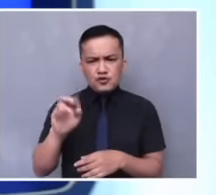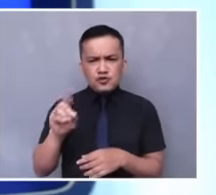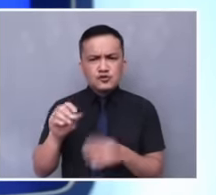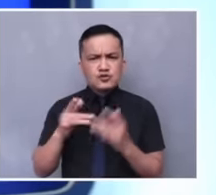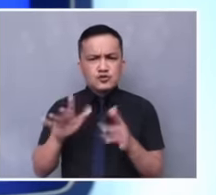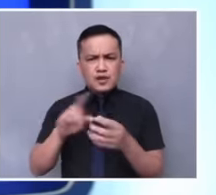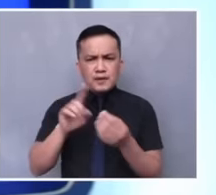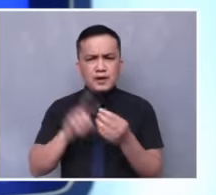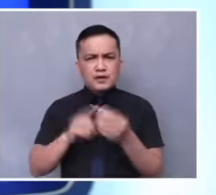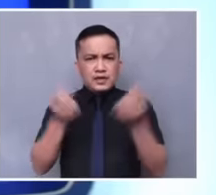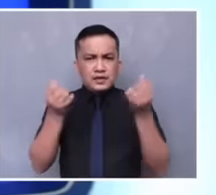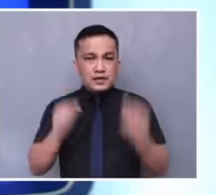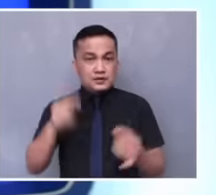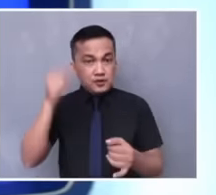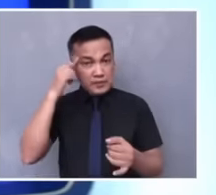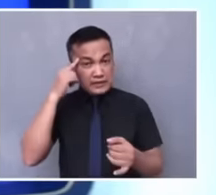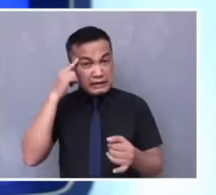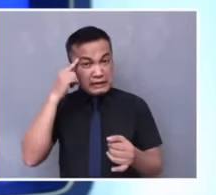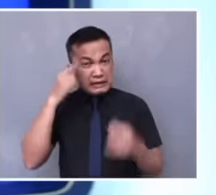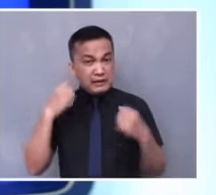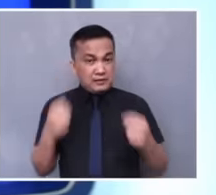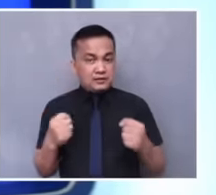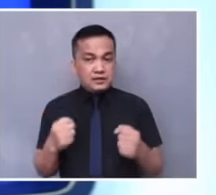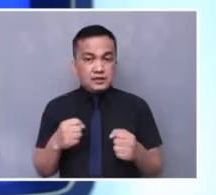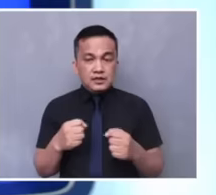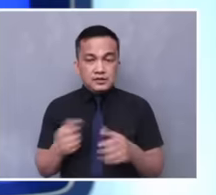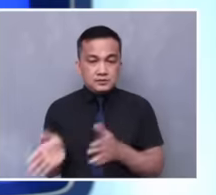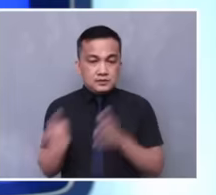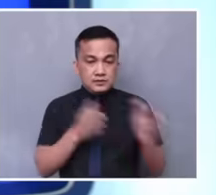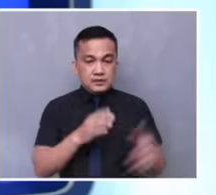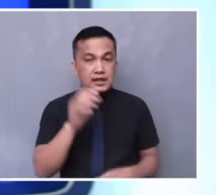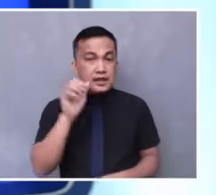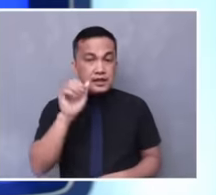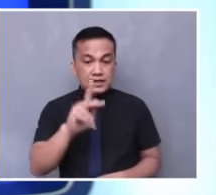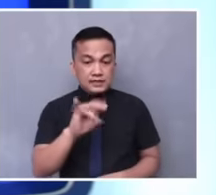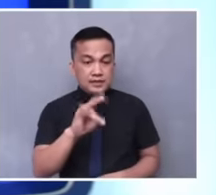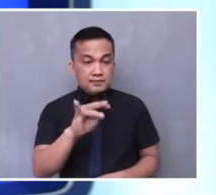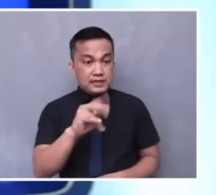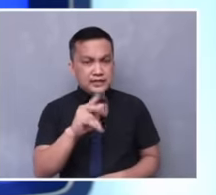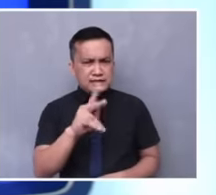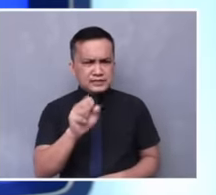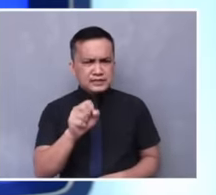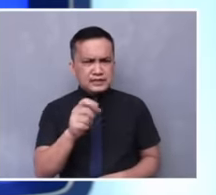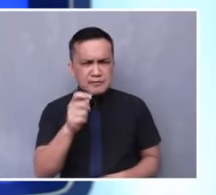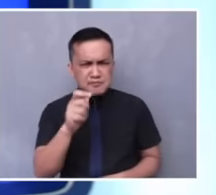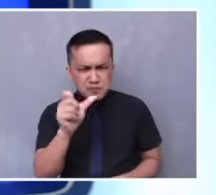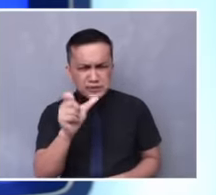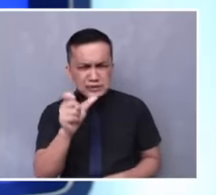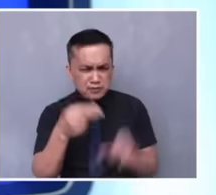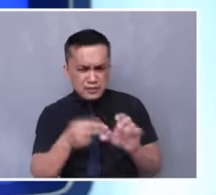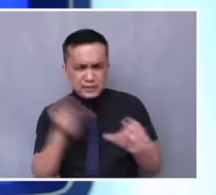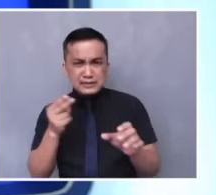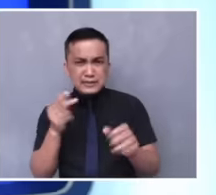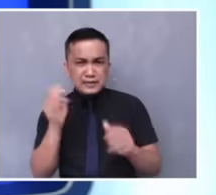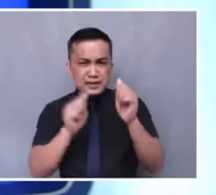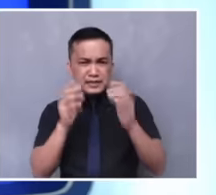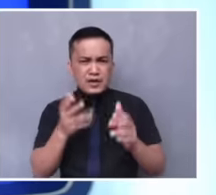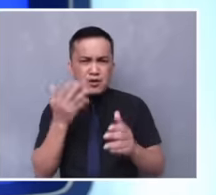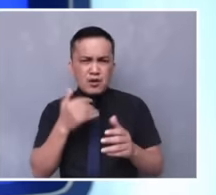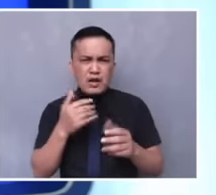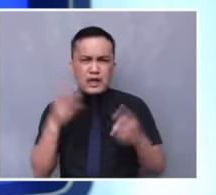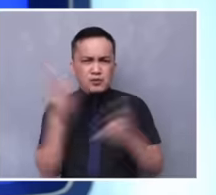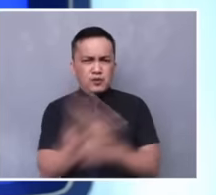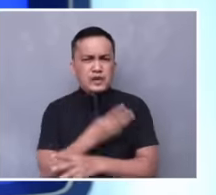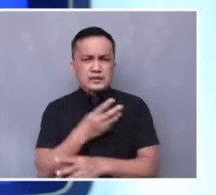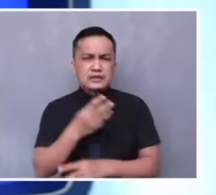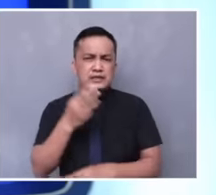mental health. Samantala, inihag naman ni Andrea Brillantes na muntik na siyang umalis sa showbiz dahil sa lupit na naranasan niya sa